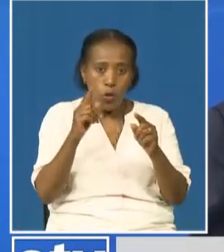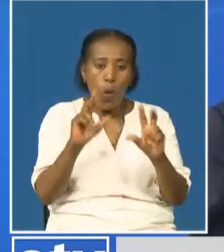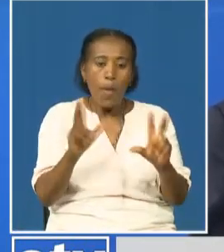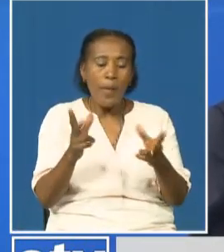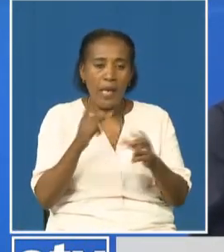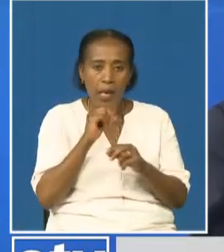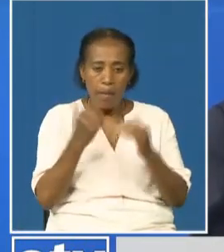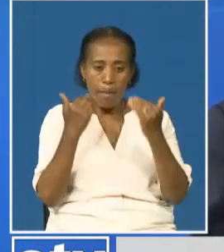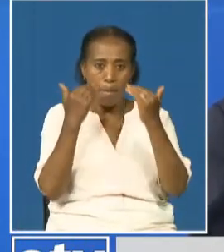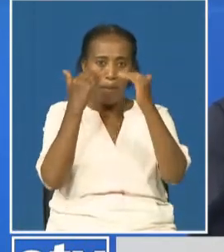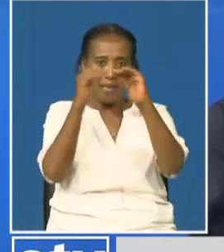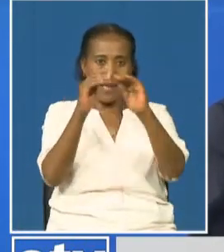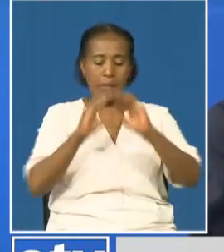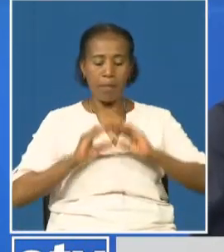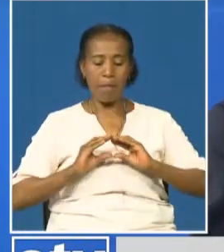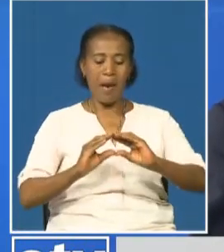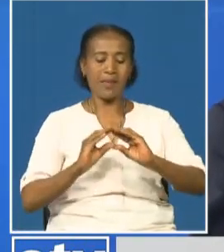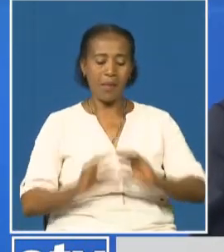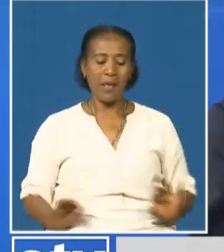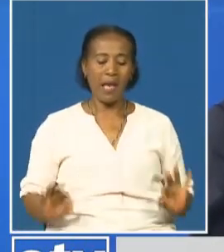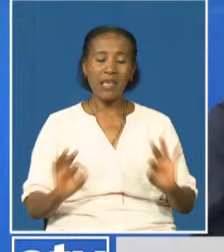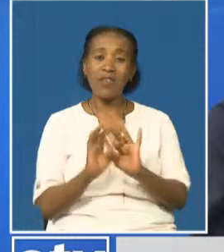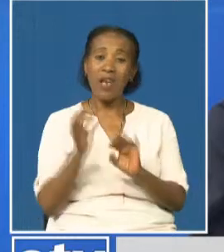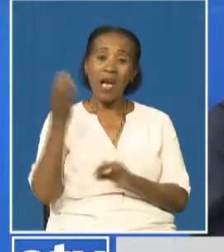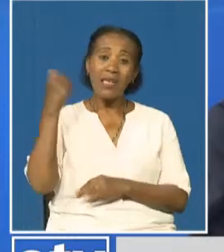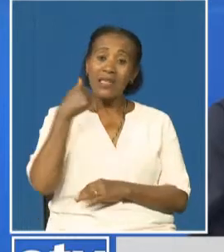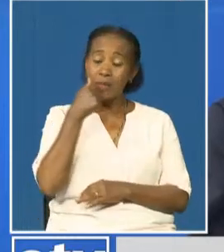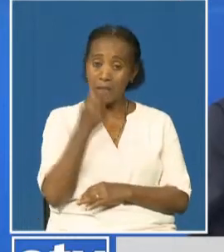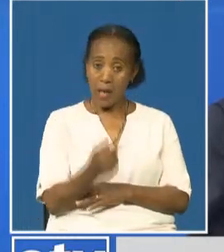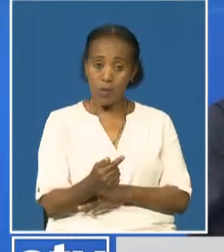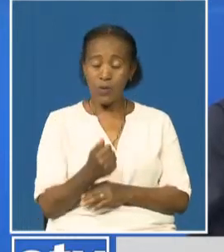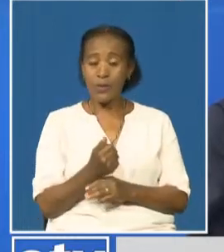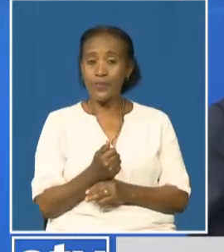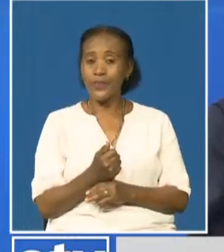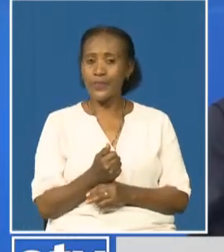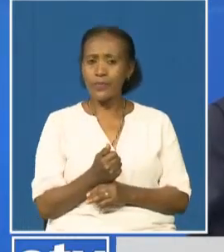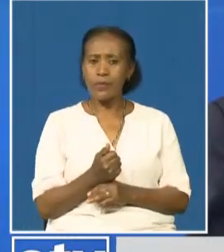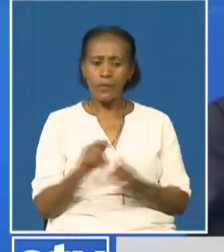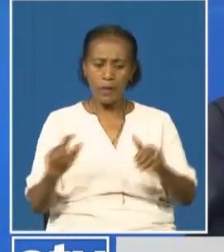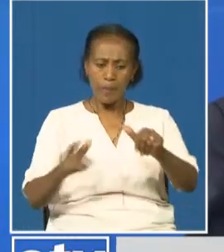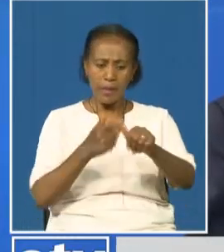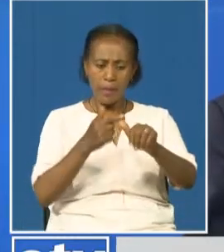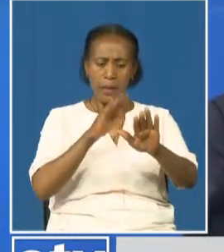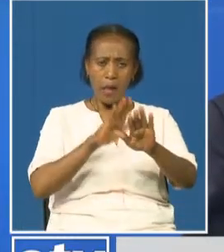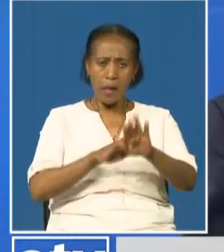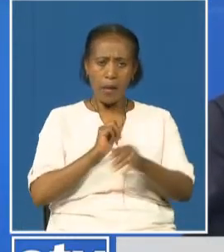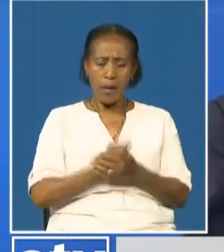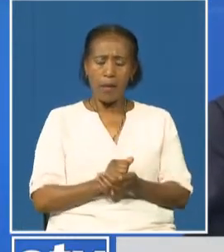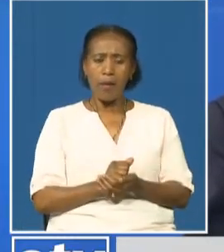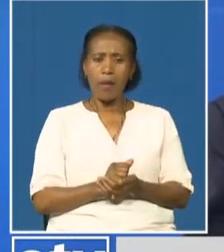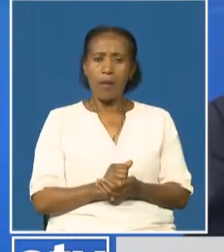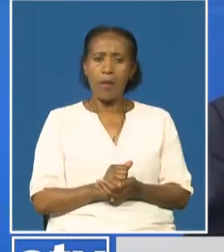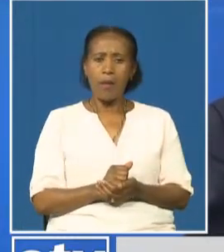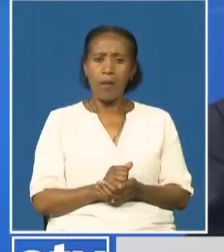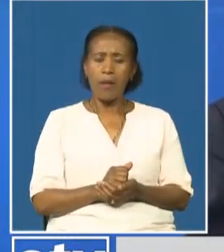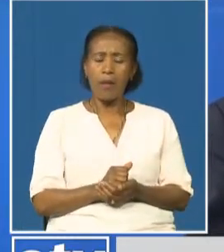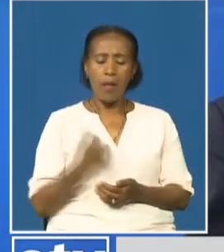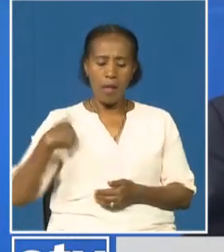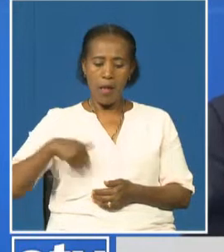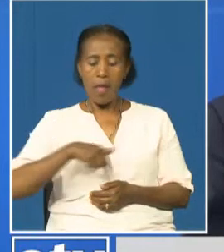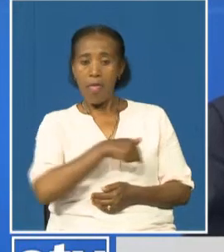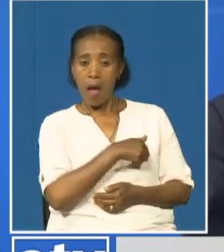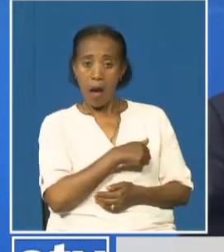ሚዲየም ማስተማር ያስፈልጋል። ለኔ ቀደም እንዳልኩ መጀመሪያ ላይ